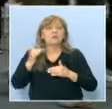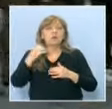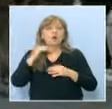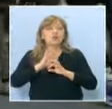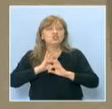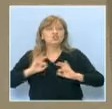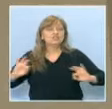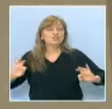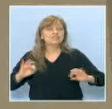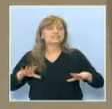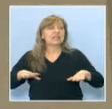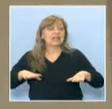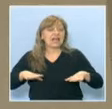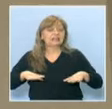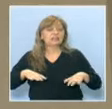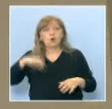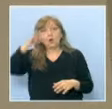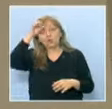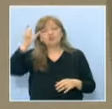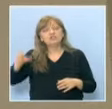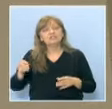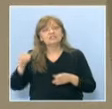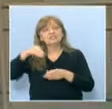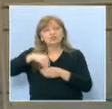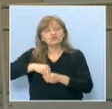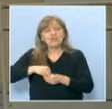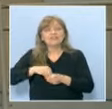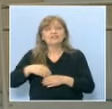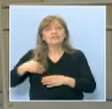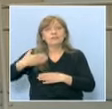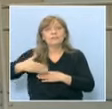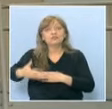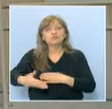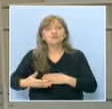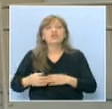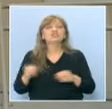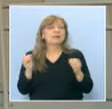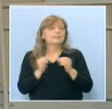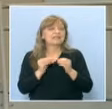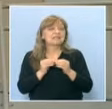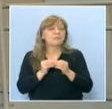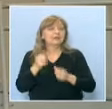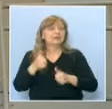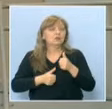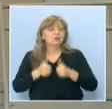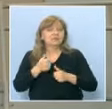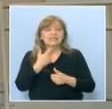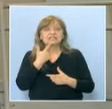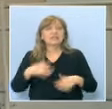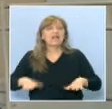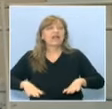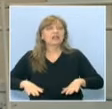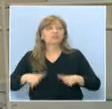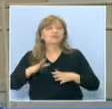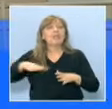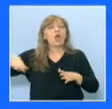учениците от гимназията ще участват в предстоящия през април конкурс високотехнологични решения за градове и